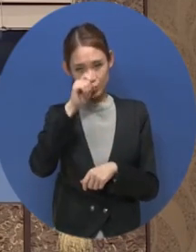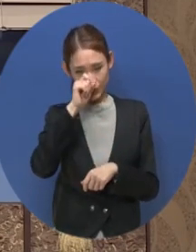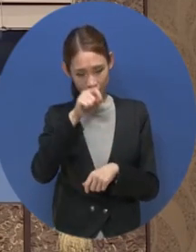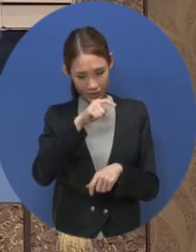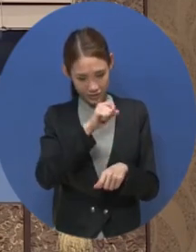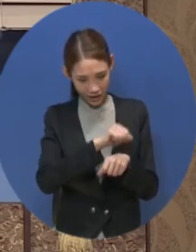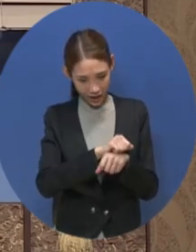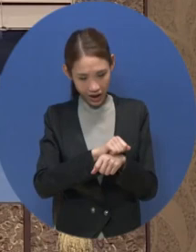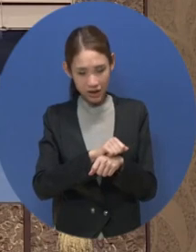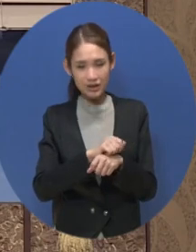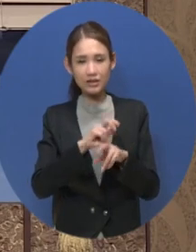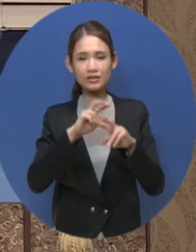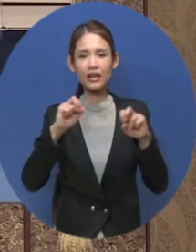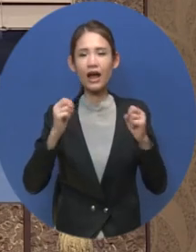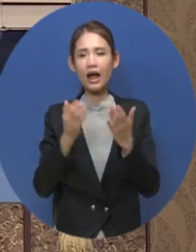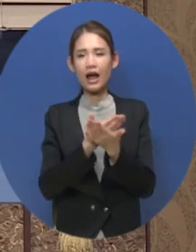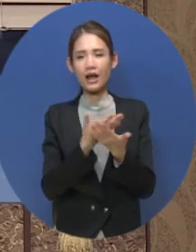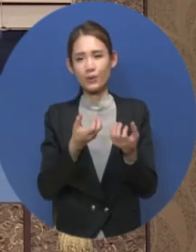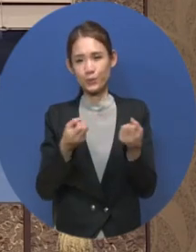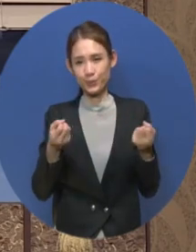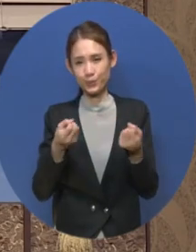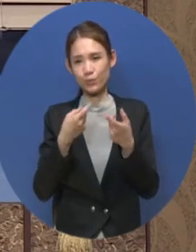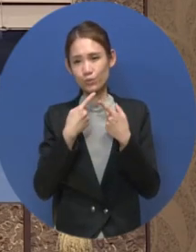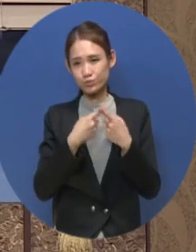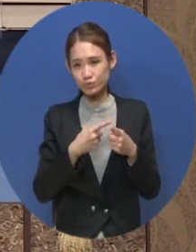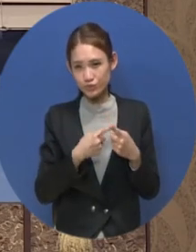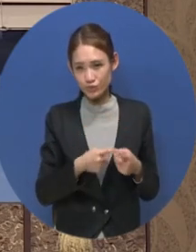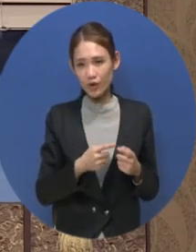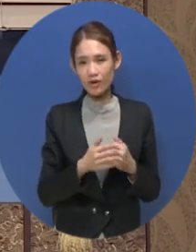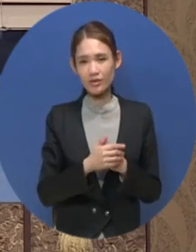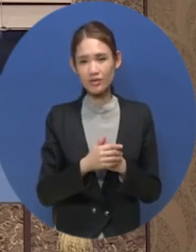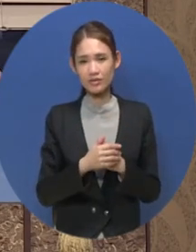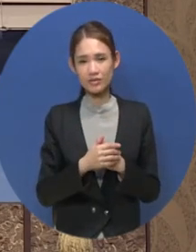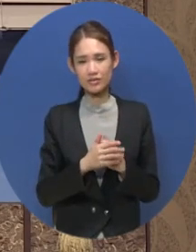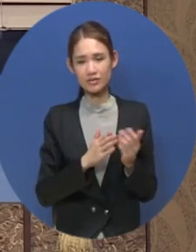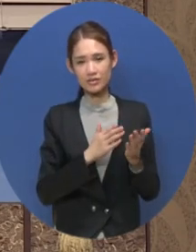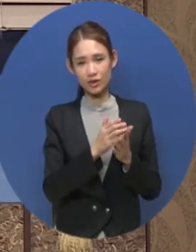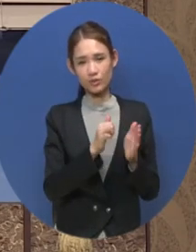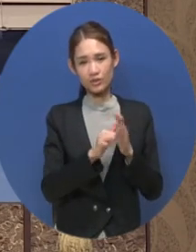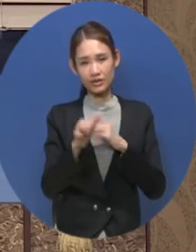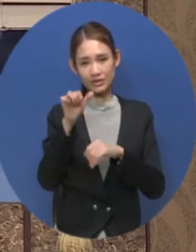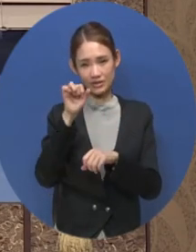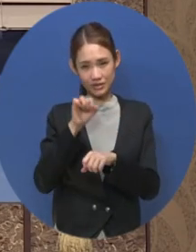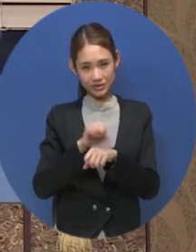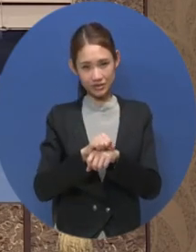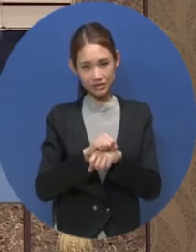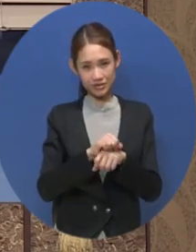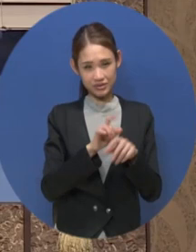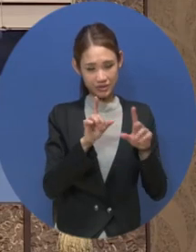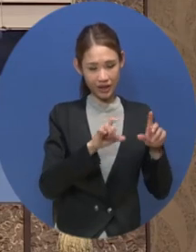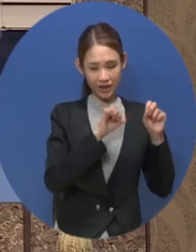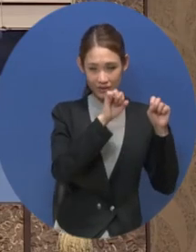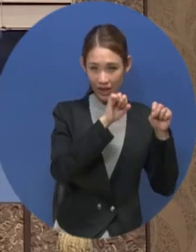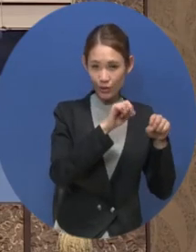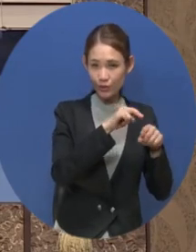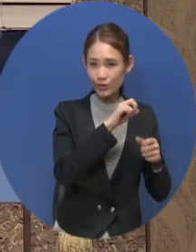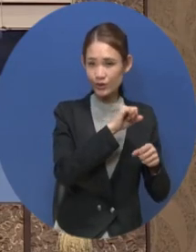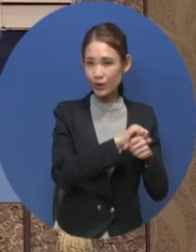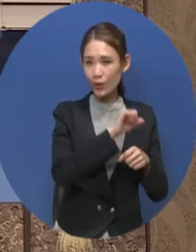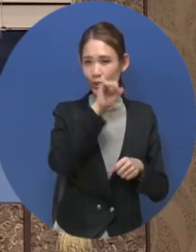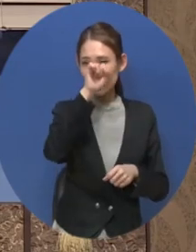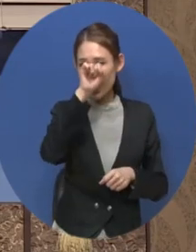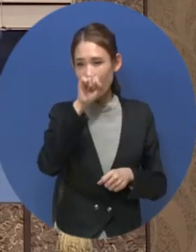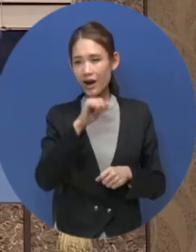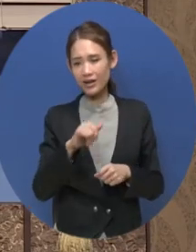좋아하는 것과 잘하는 것을 좀 분석을 해서 전문 선수들은 잘하는 쪽으로 유도를 하고 네. 또 생활체육 동호인들은 좋아하는